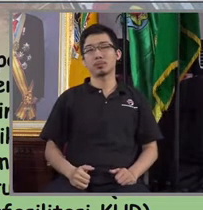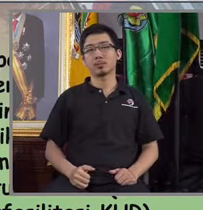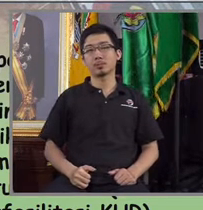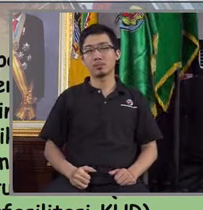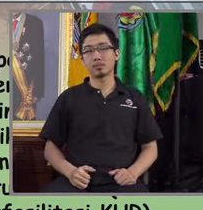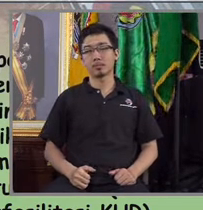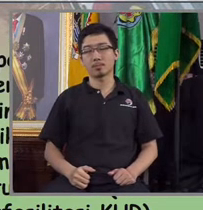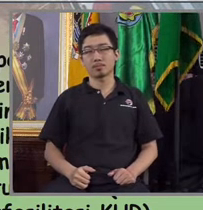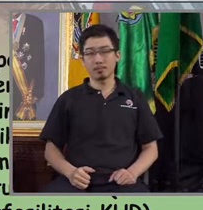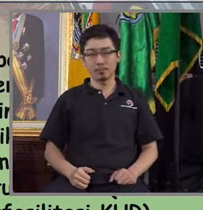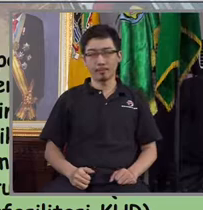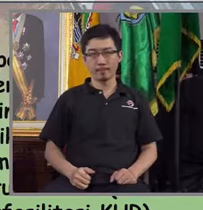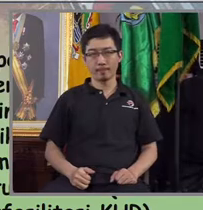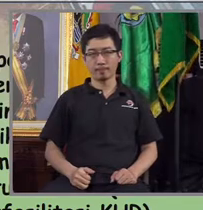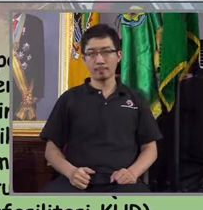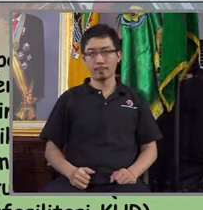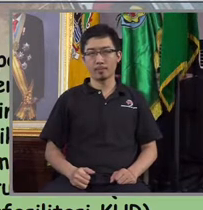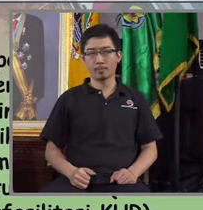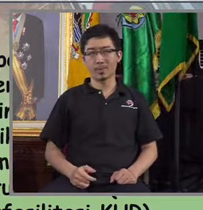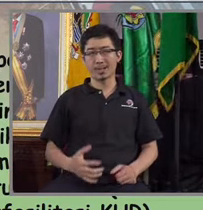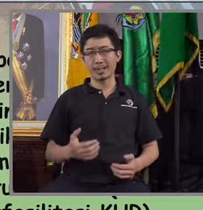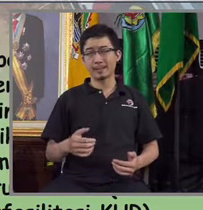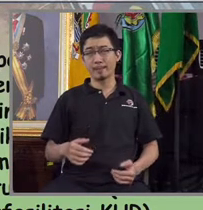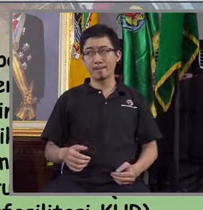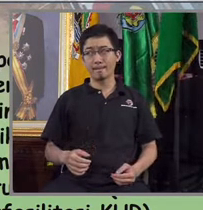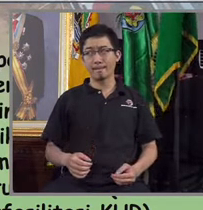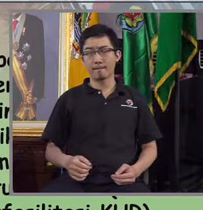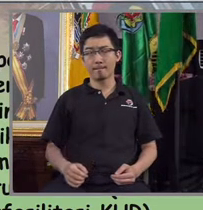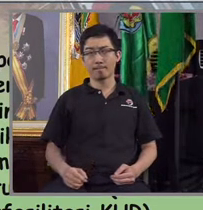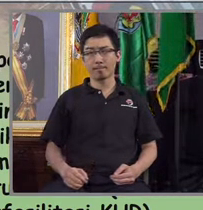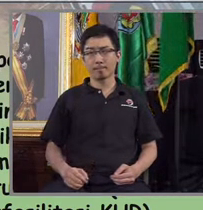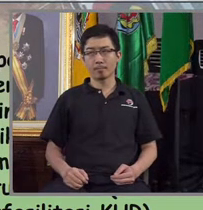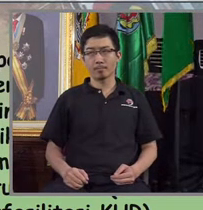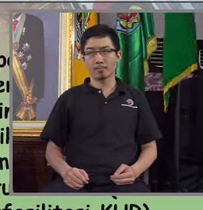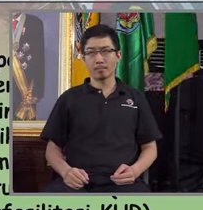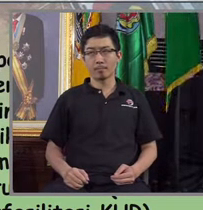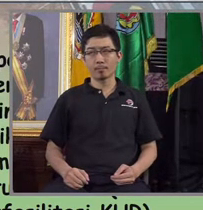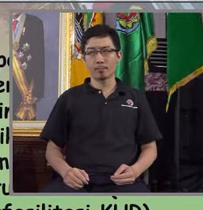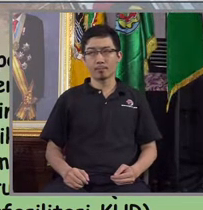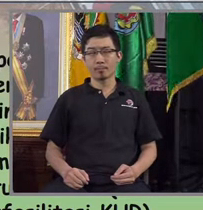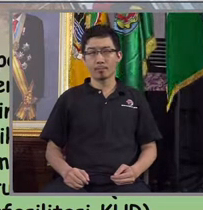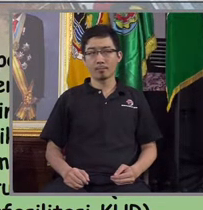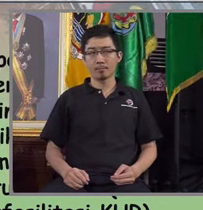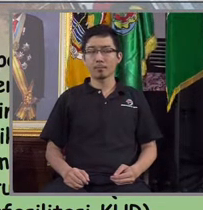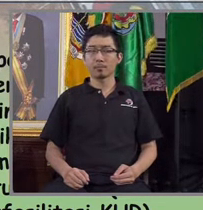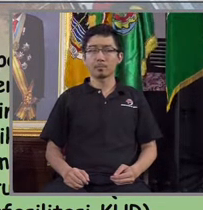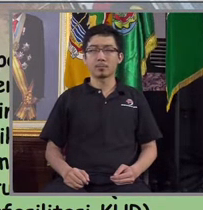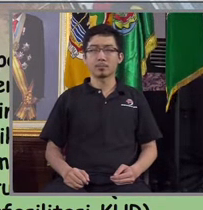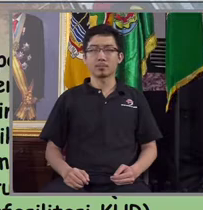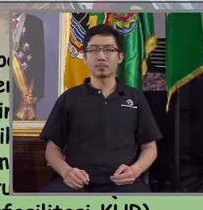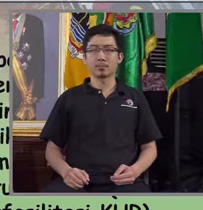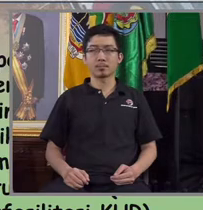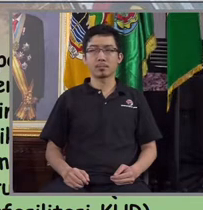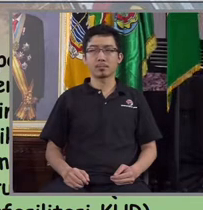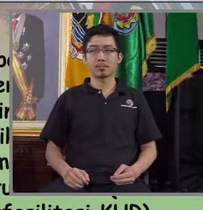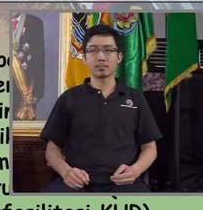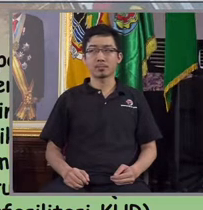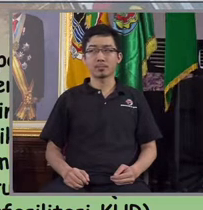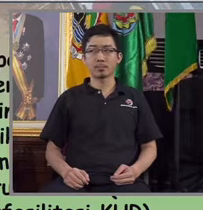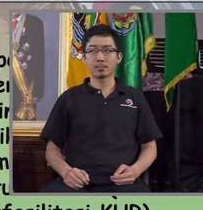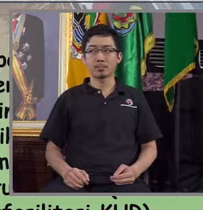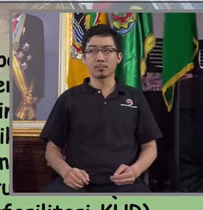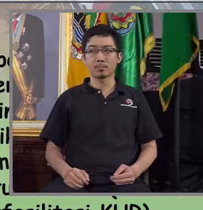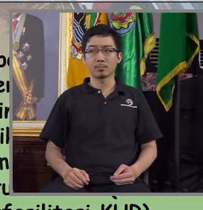Hai kemudian ini dilakukan tidak hanya melalui satu obd tetapi seluruh